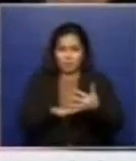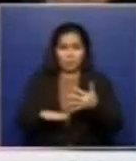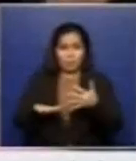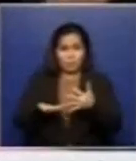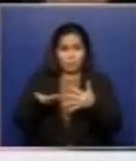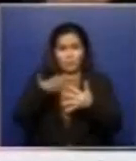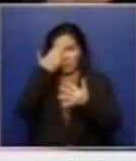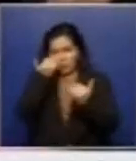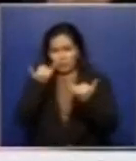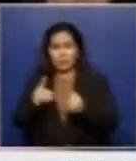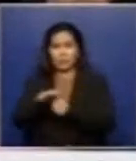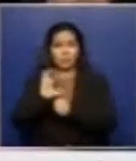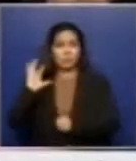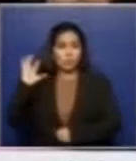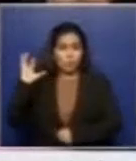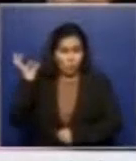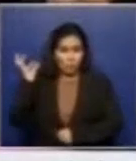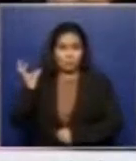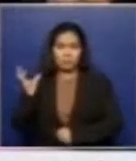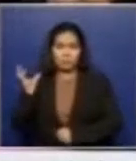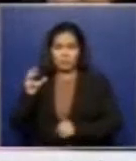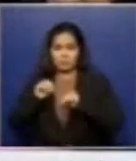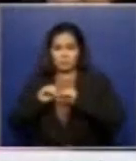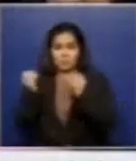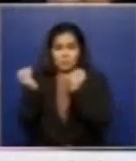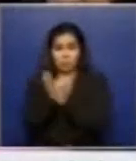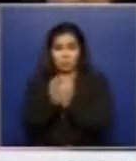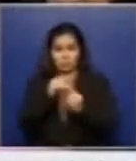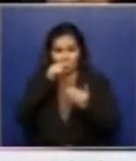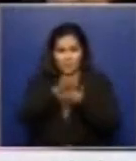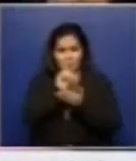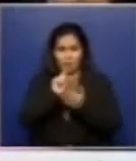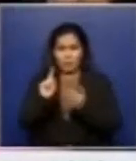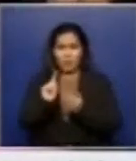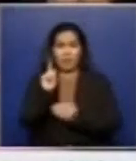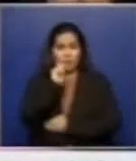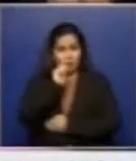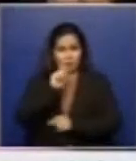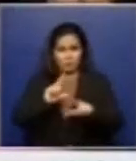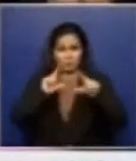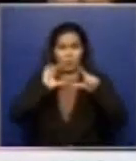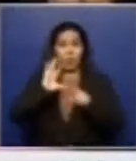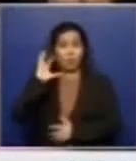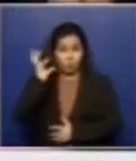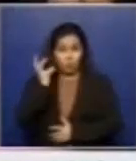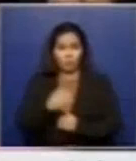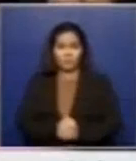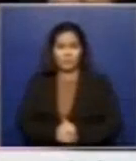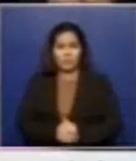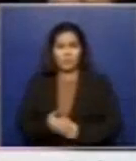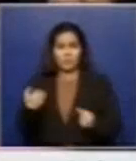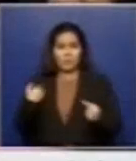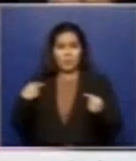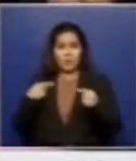วันนี้โควิดทั่วโลกเราต้องเป็นอาหารโลกอันดับหนึ่งคือต้องทำวอเตอร์แบ